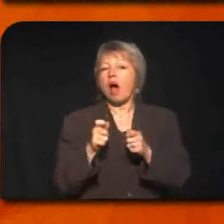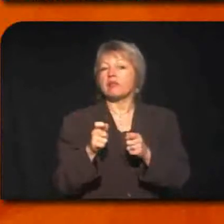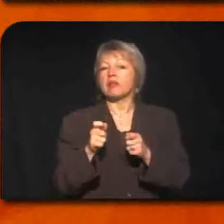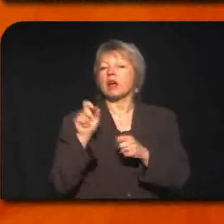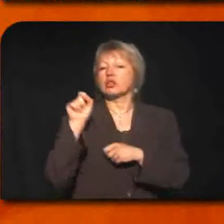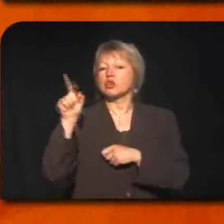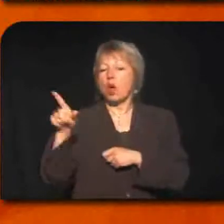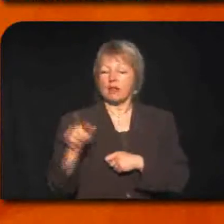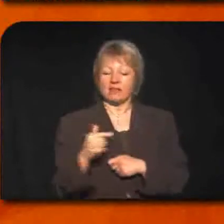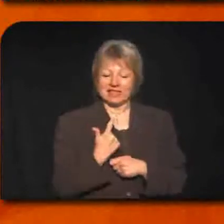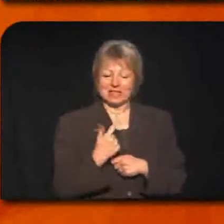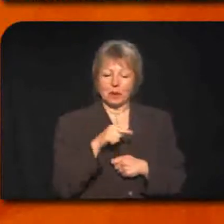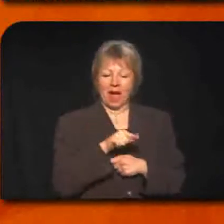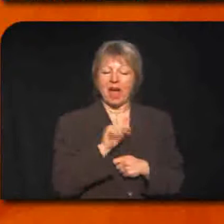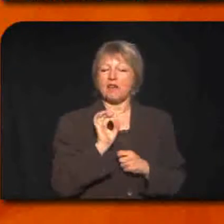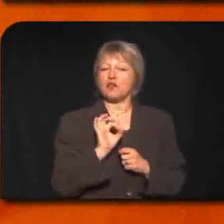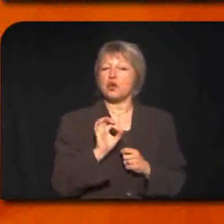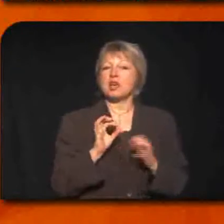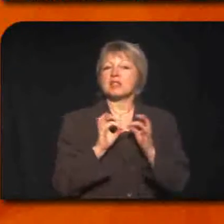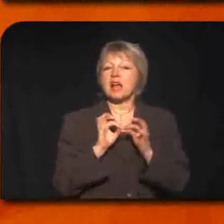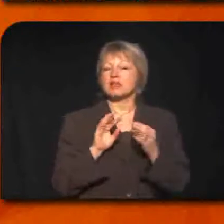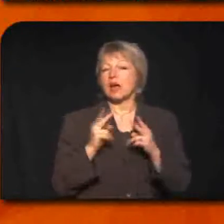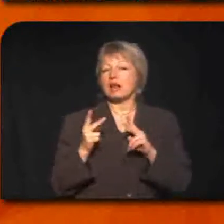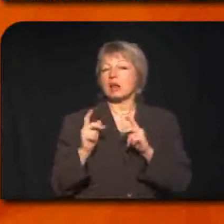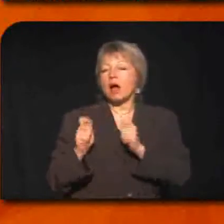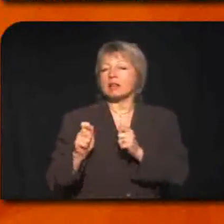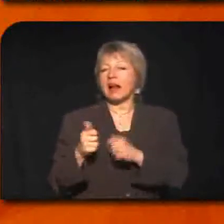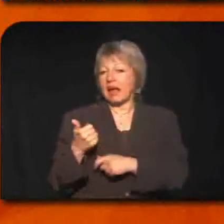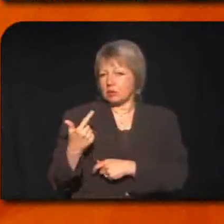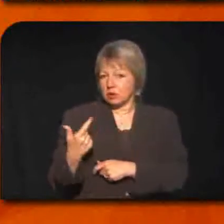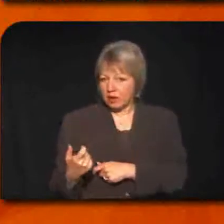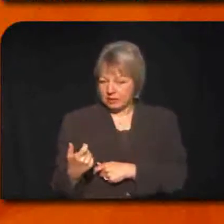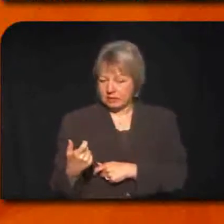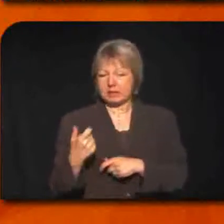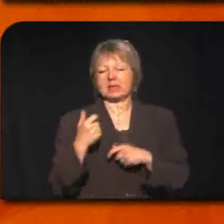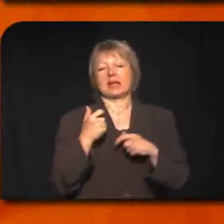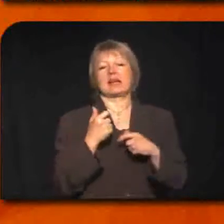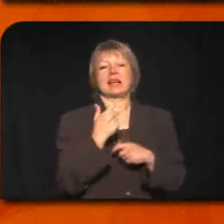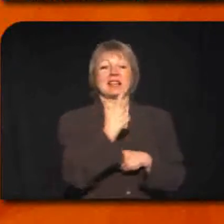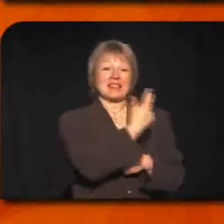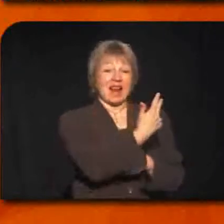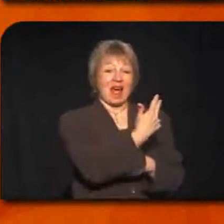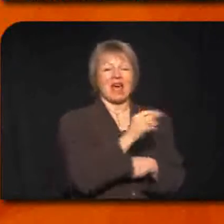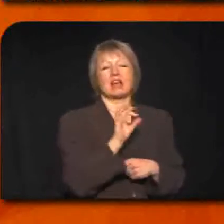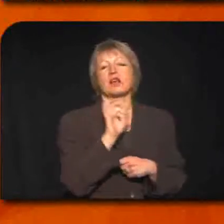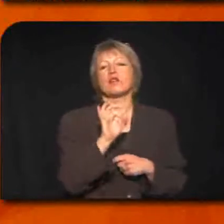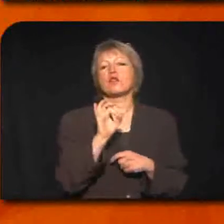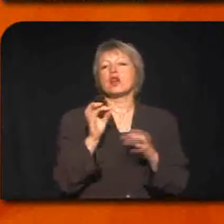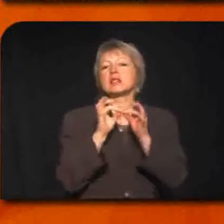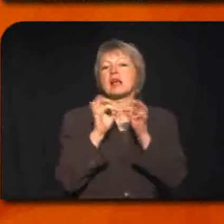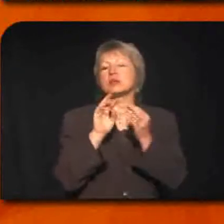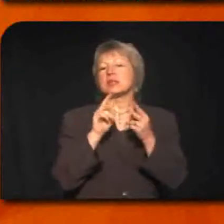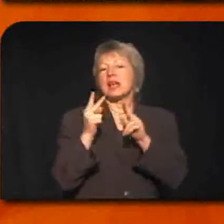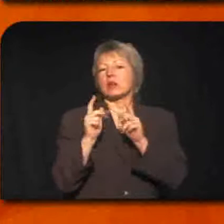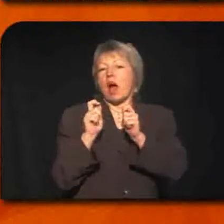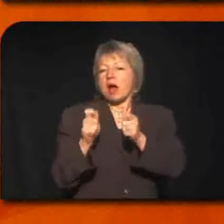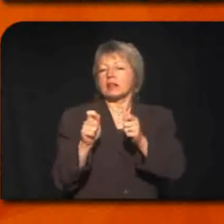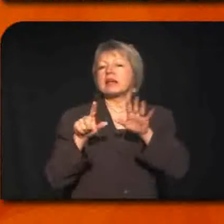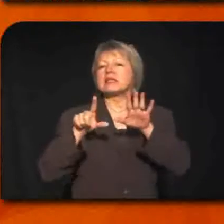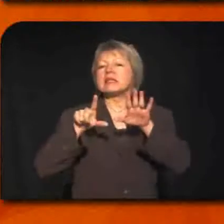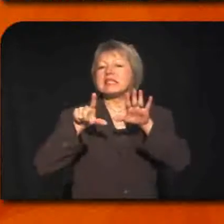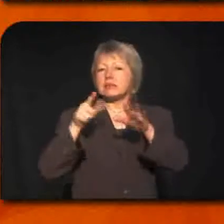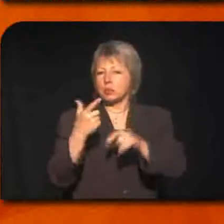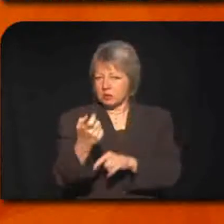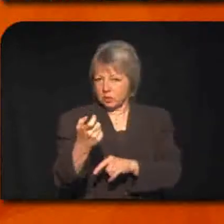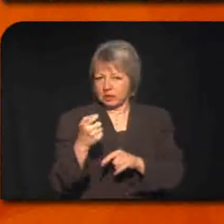für satzungsänderungsantrag 21 die drei ist für satzungsänderungsantrag 27 die